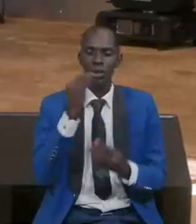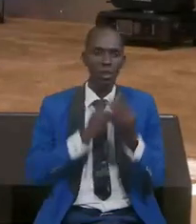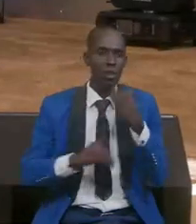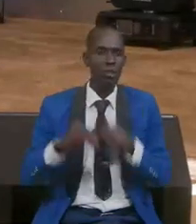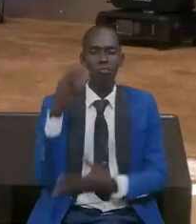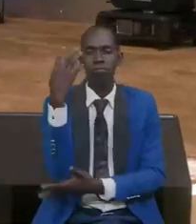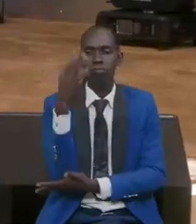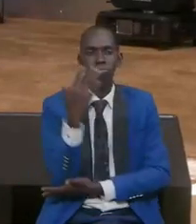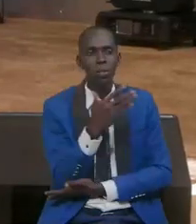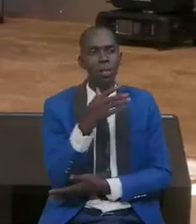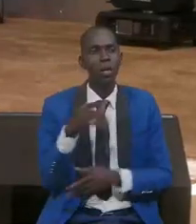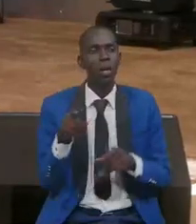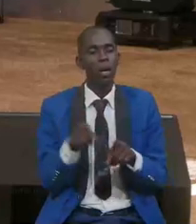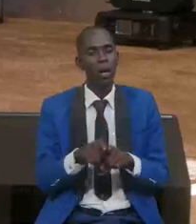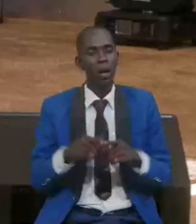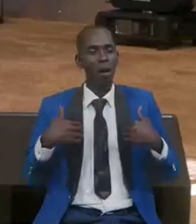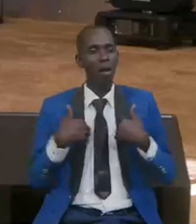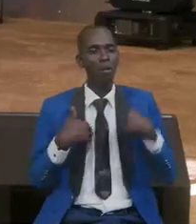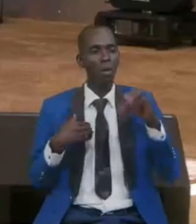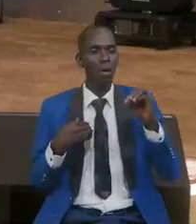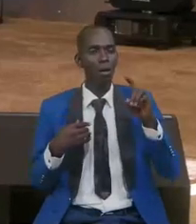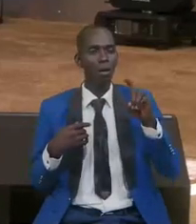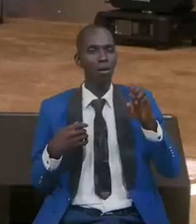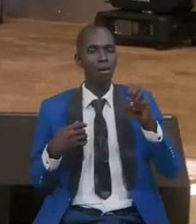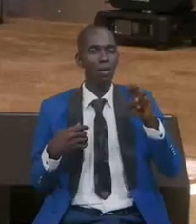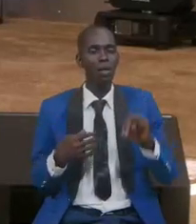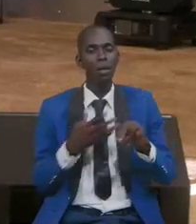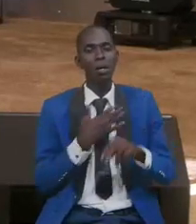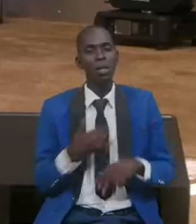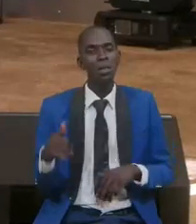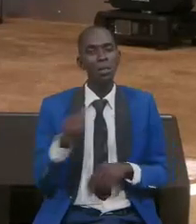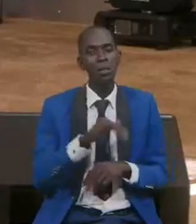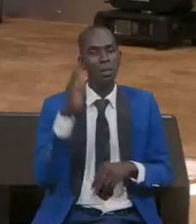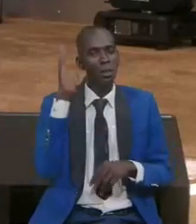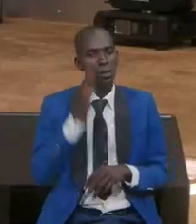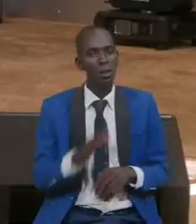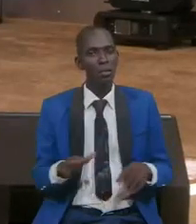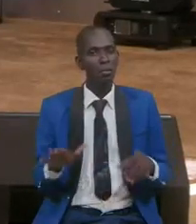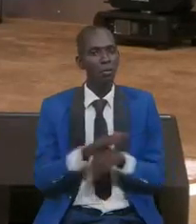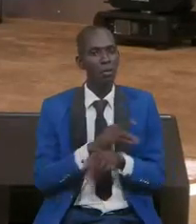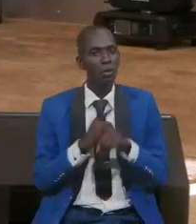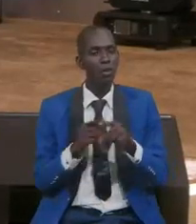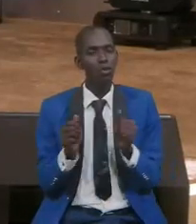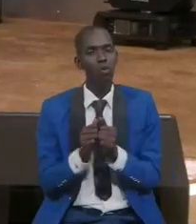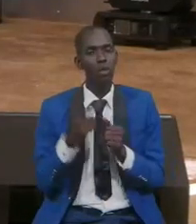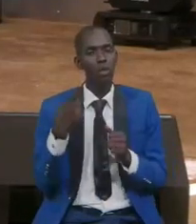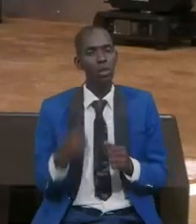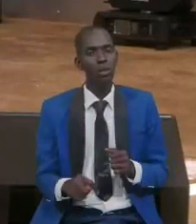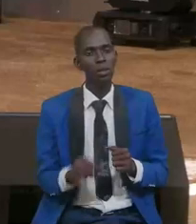de l'herbe à manger. Tu seras trempé de la rosée du ciel.